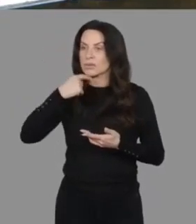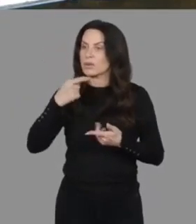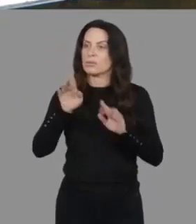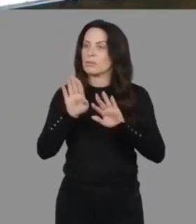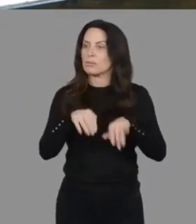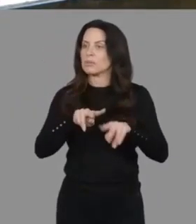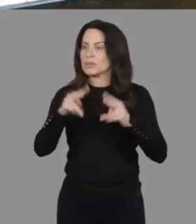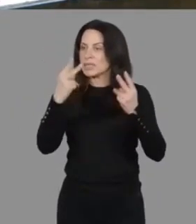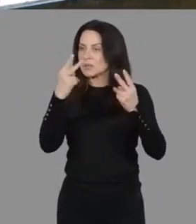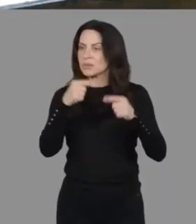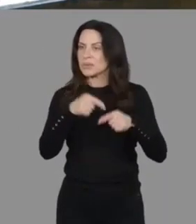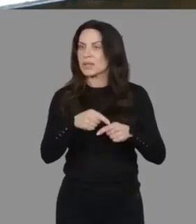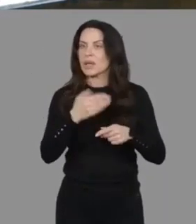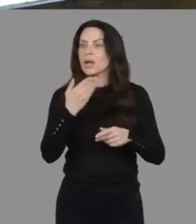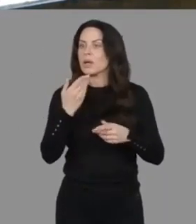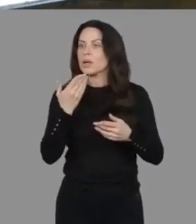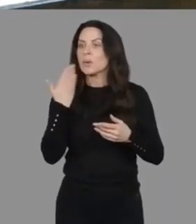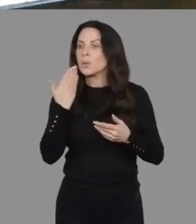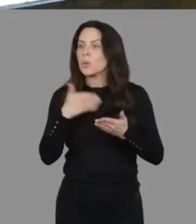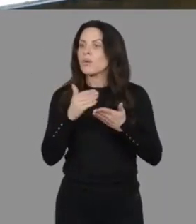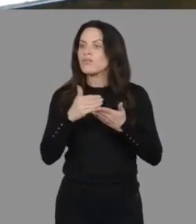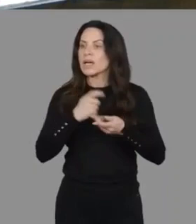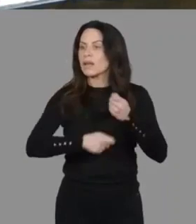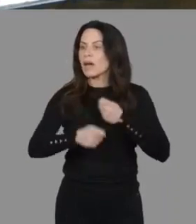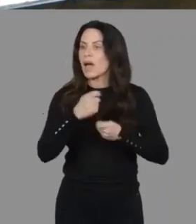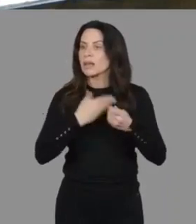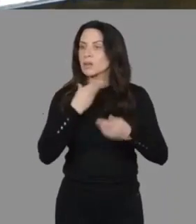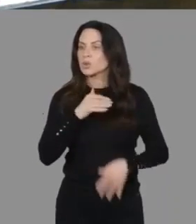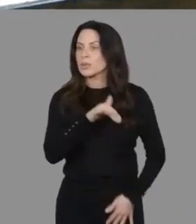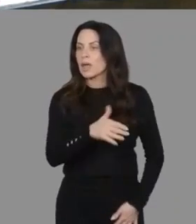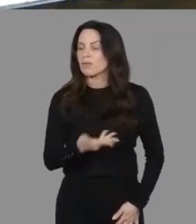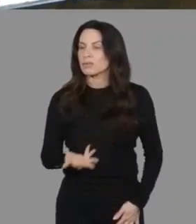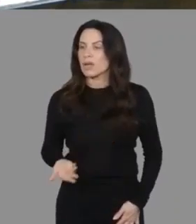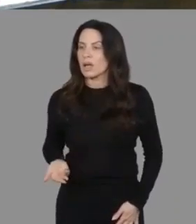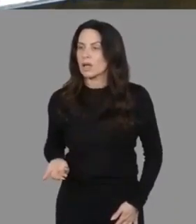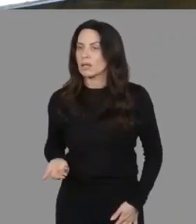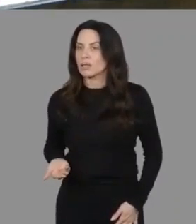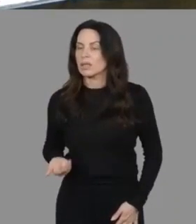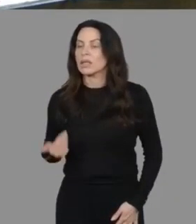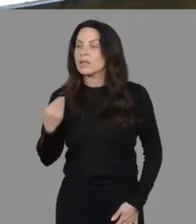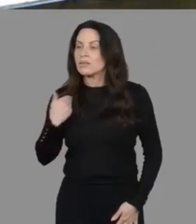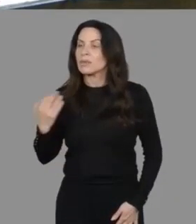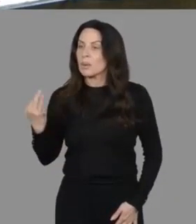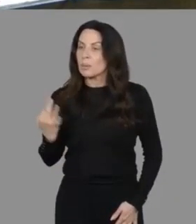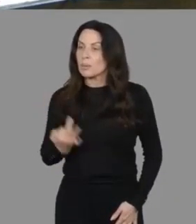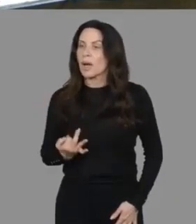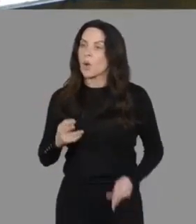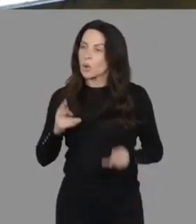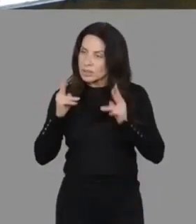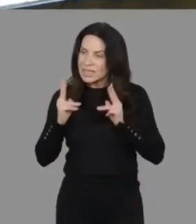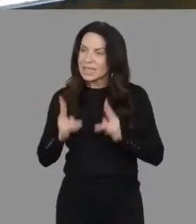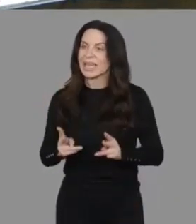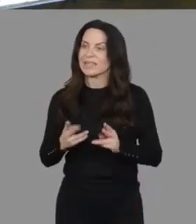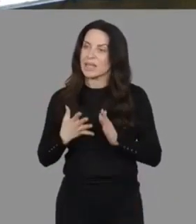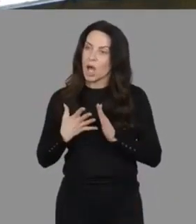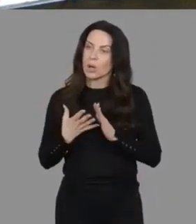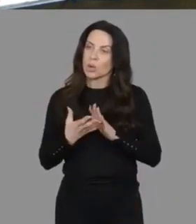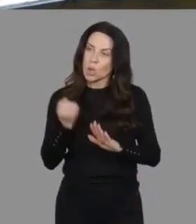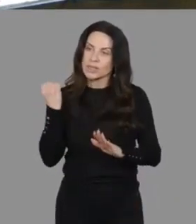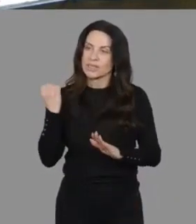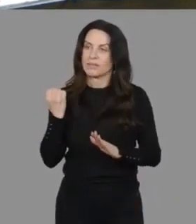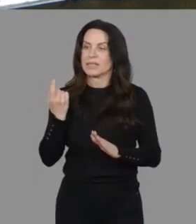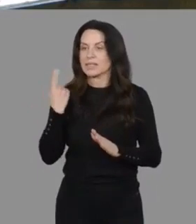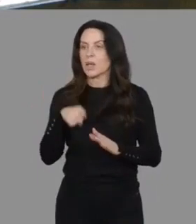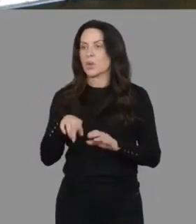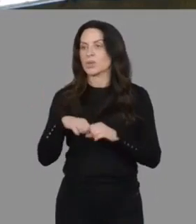es nicht weiteren Handlungsbedarf gibt? Wir müssen die richtigen Konsequenzen aus dieser Situation ziehen, und das